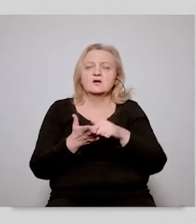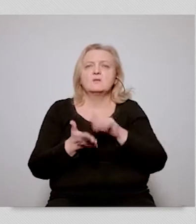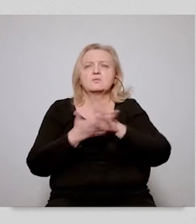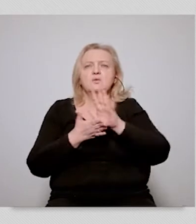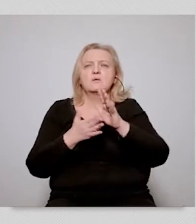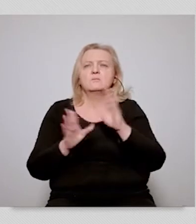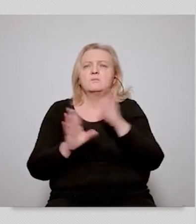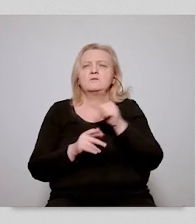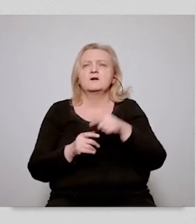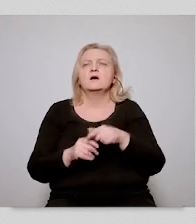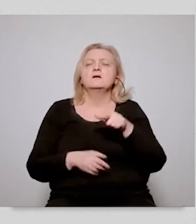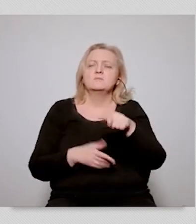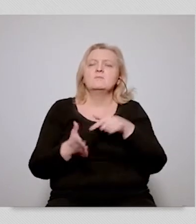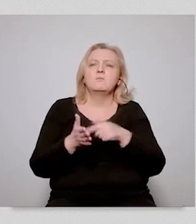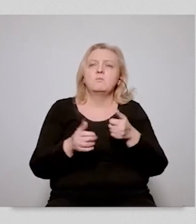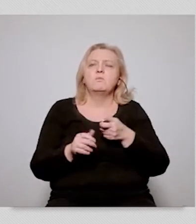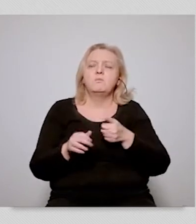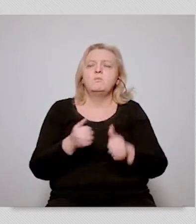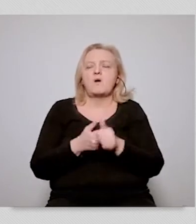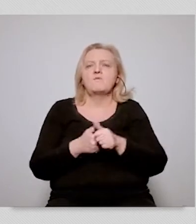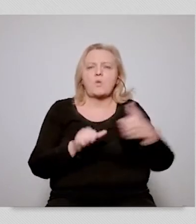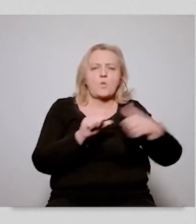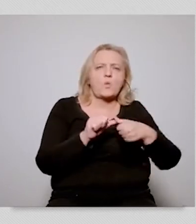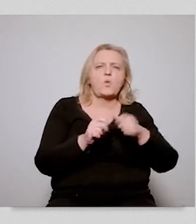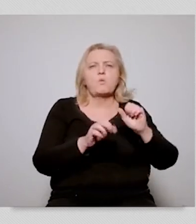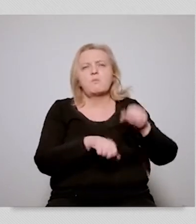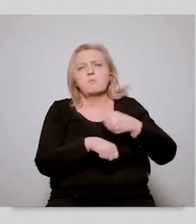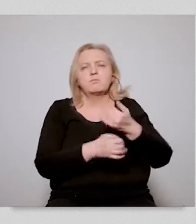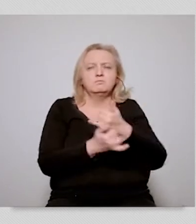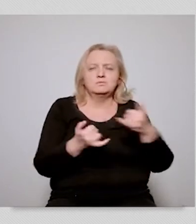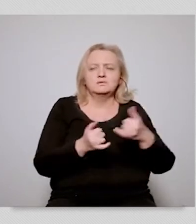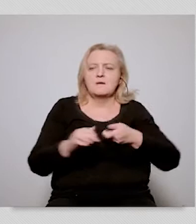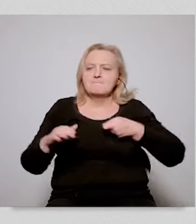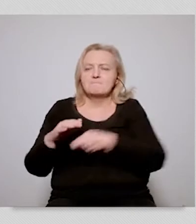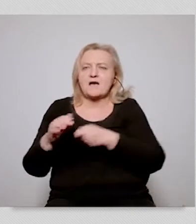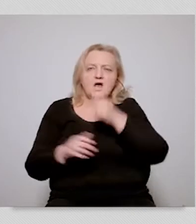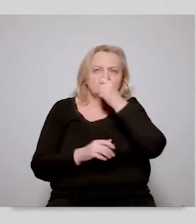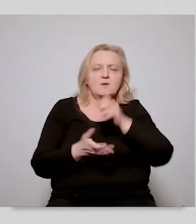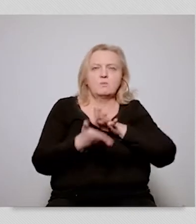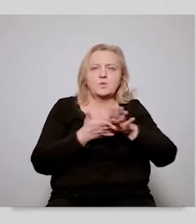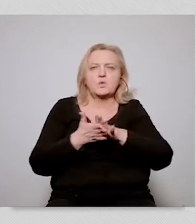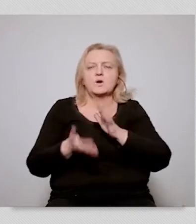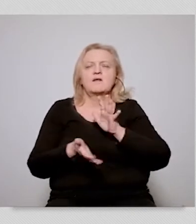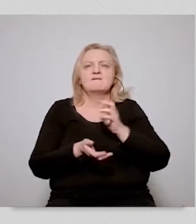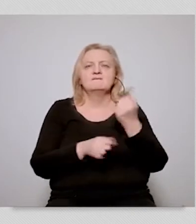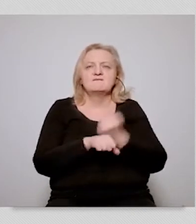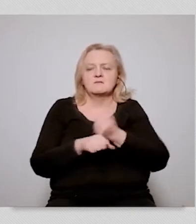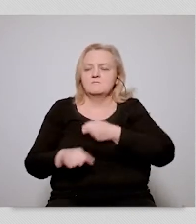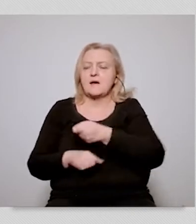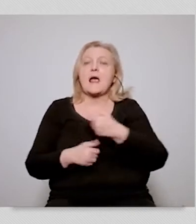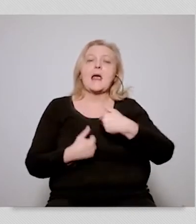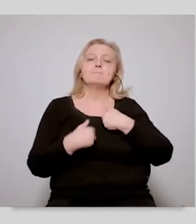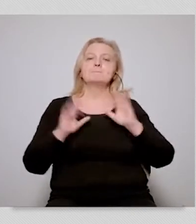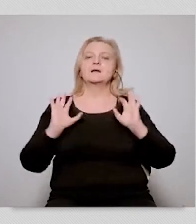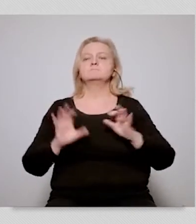ciemnota pali, prawda, kaloszami w piecach albo śmieciami i brudnym węglem, a my jesteśmy